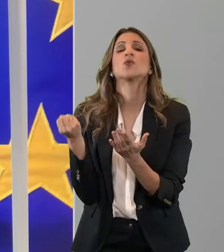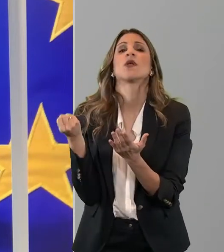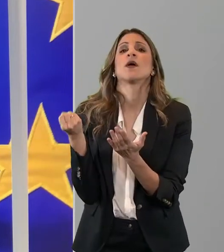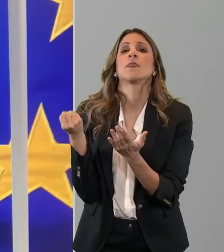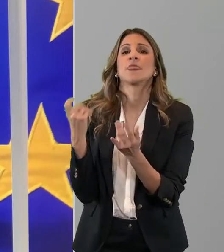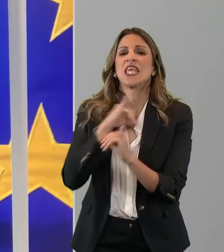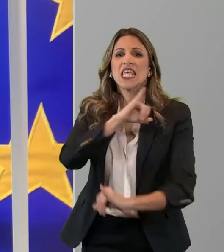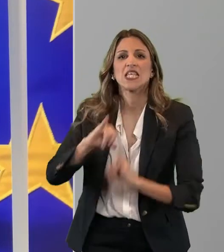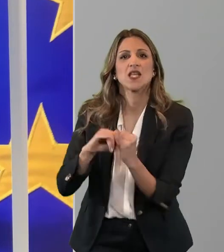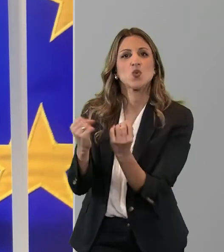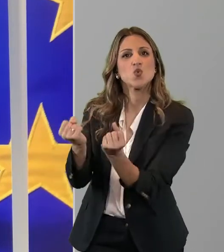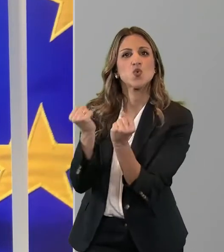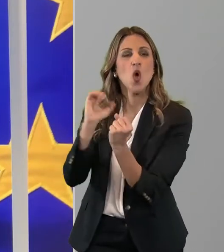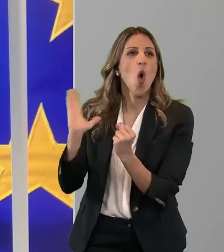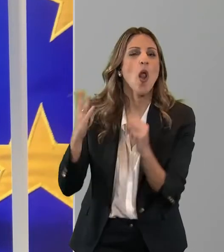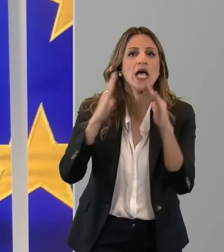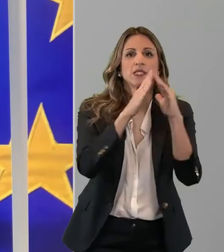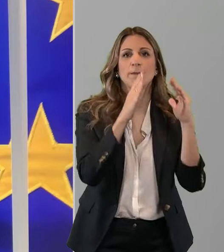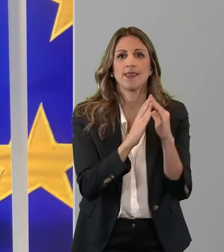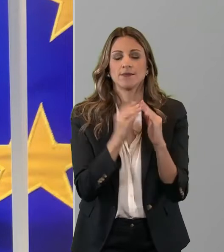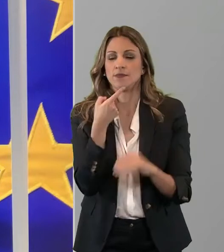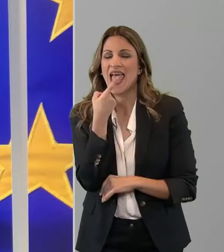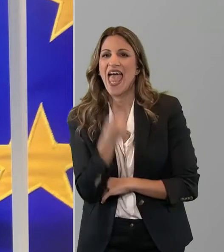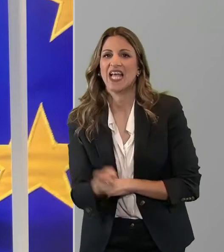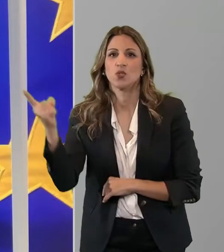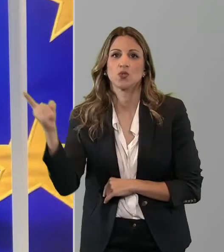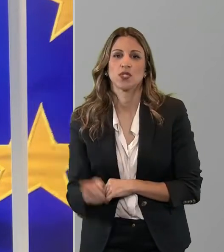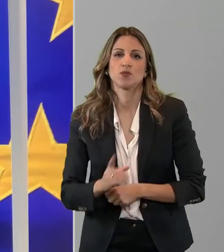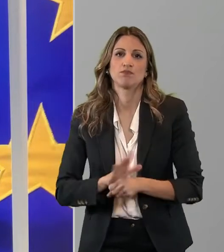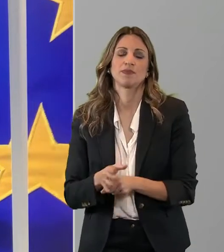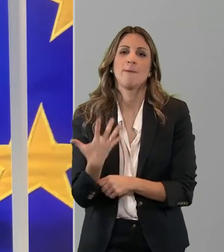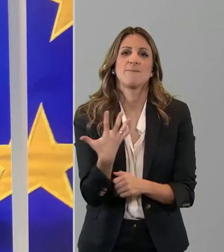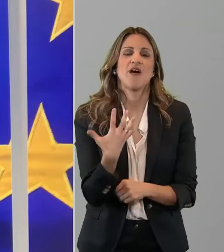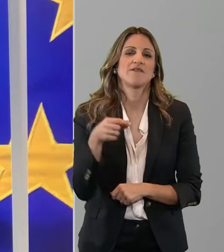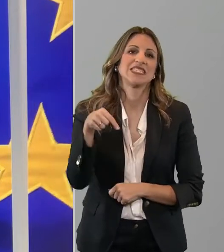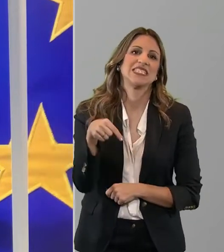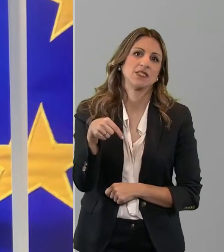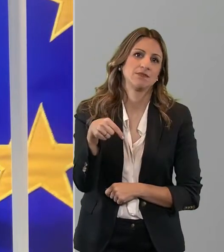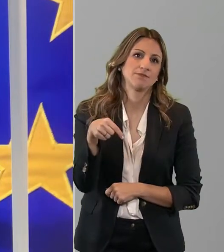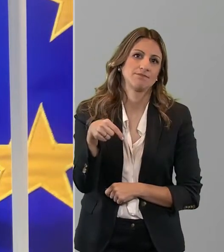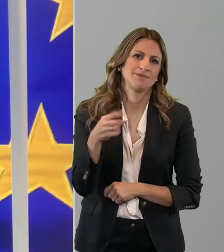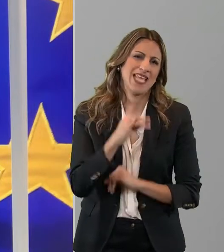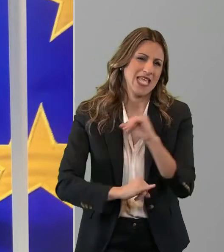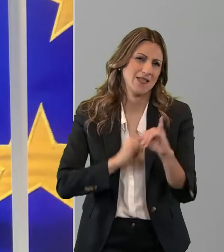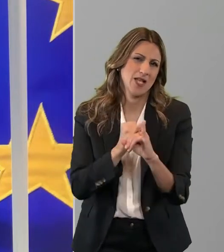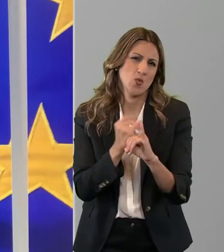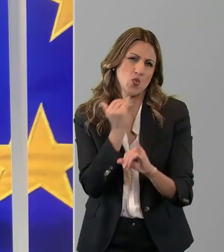Gigabyte και όλες οι κατοικημένες περιοχές να καλύπτονται από 5G. Τουλάχιστον